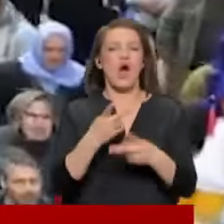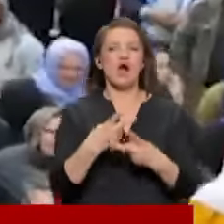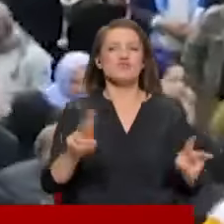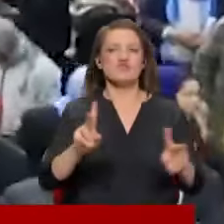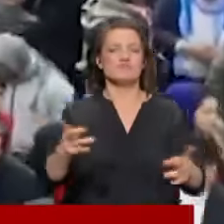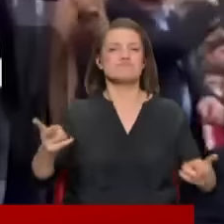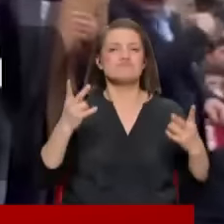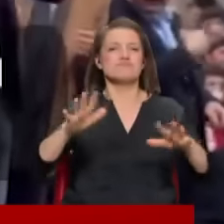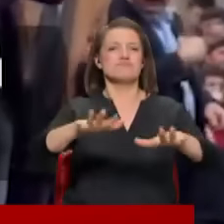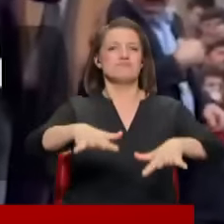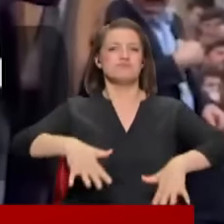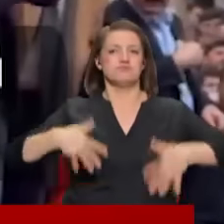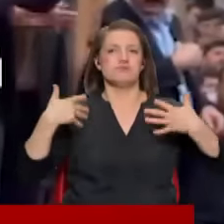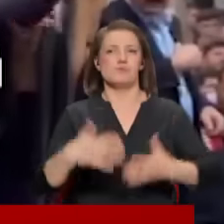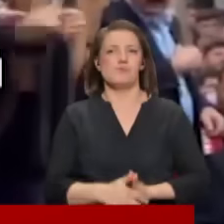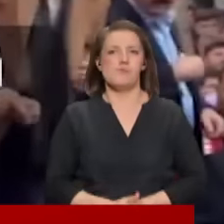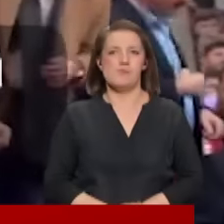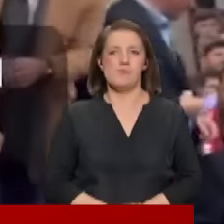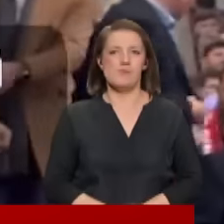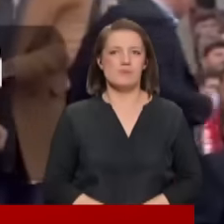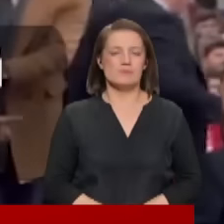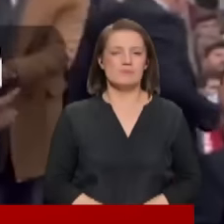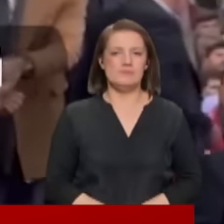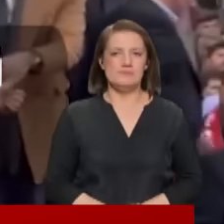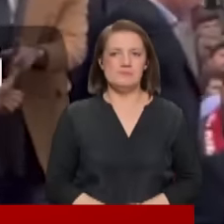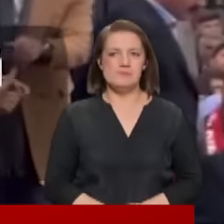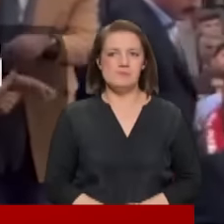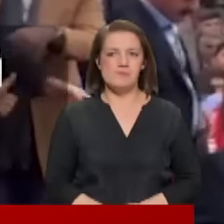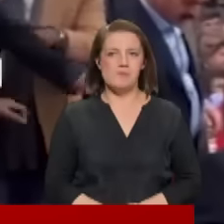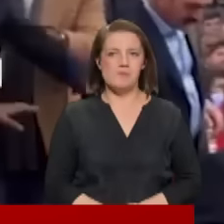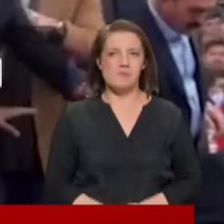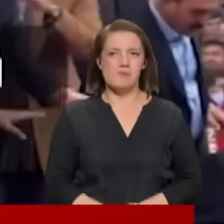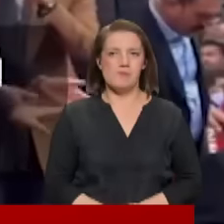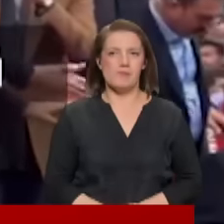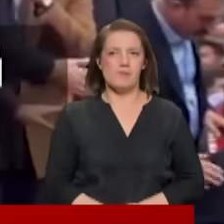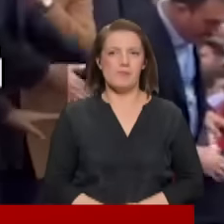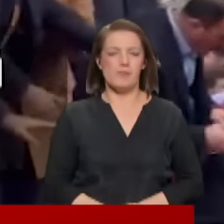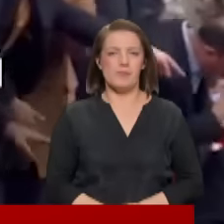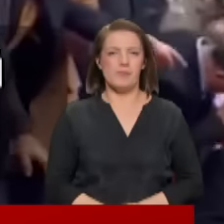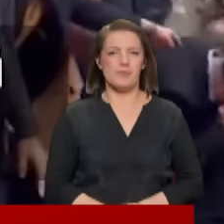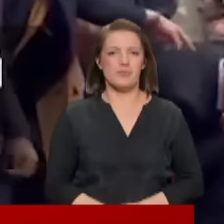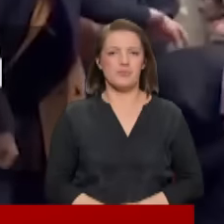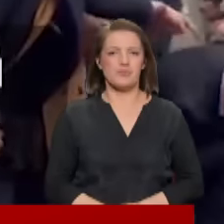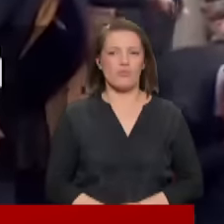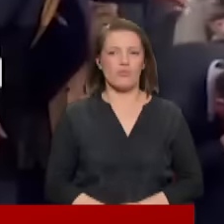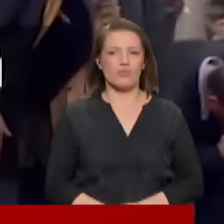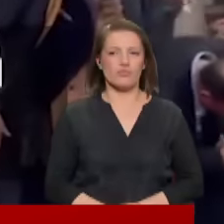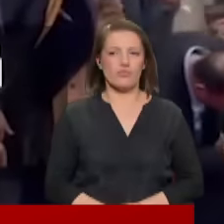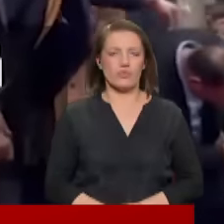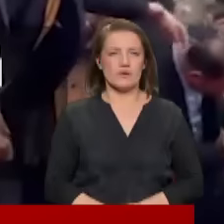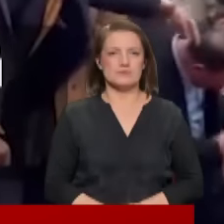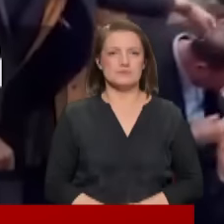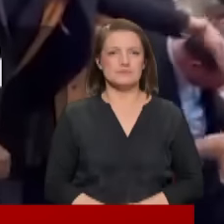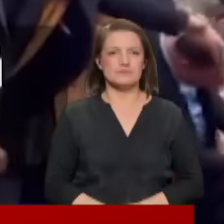gövde gösterisine döndü. İnşallah en yakın zamanda burada 1 Nisan günü Büyükşehir